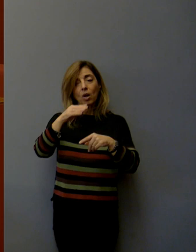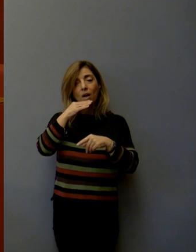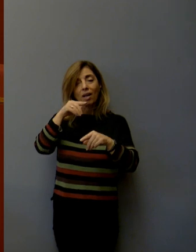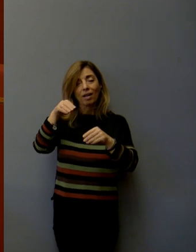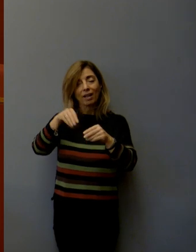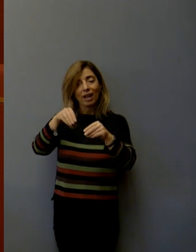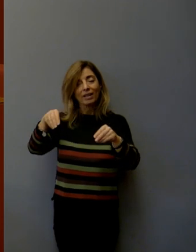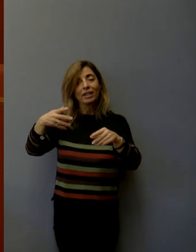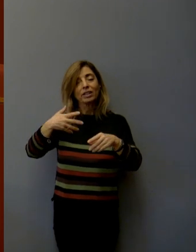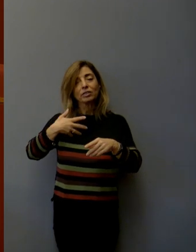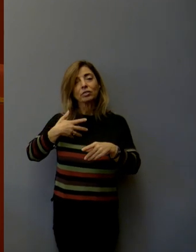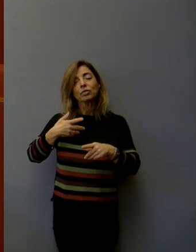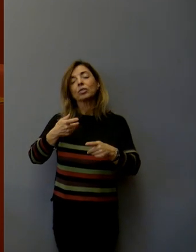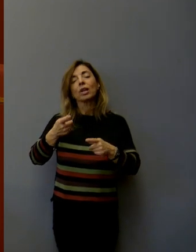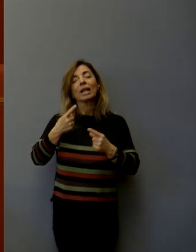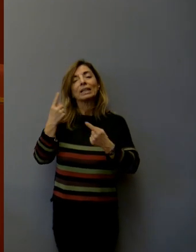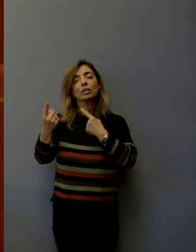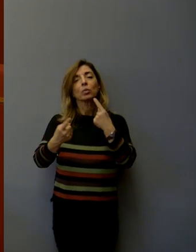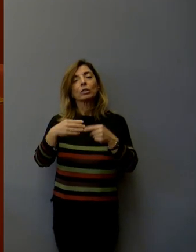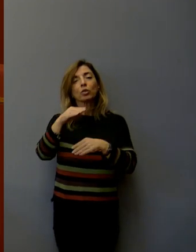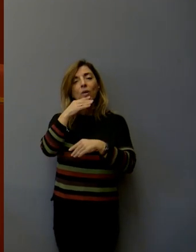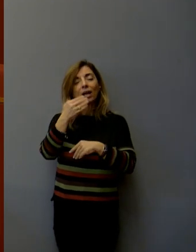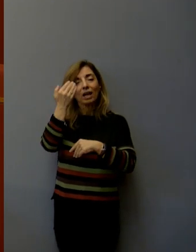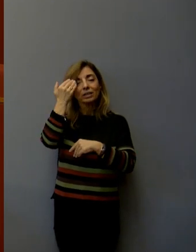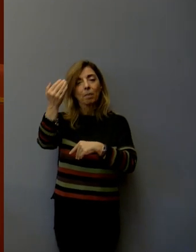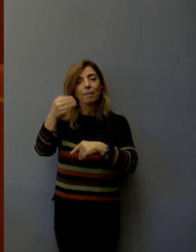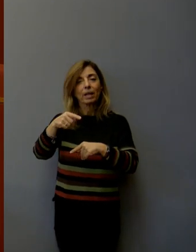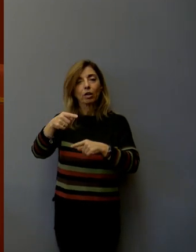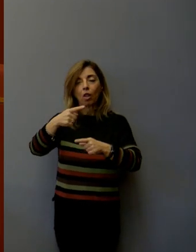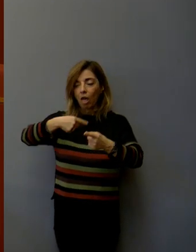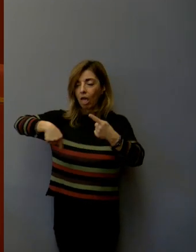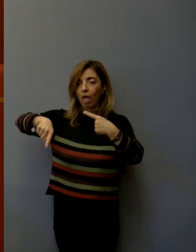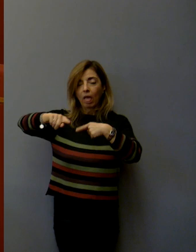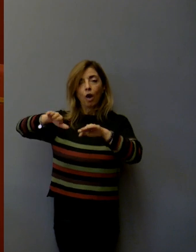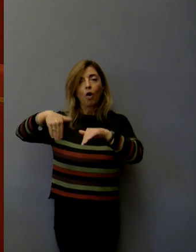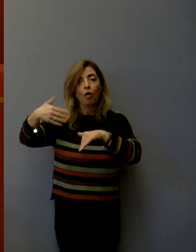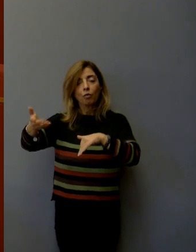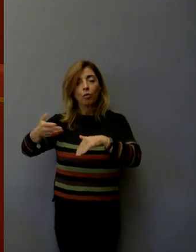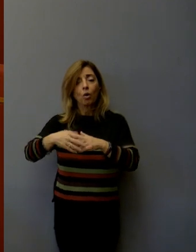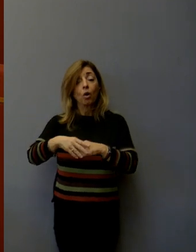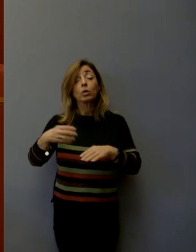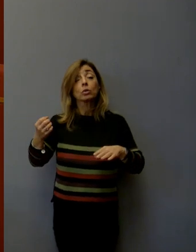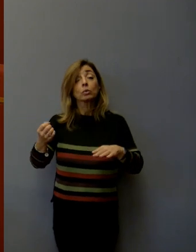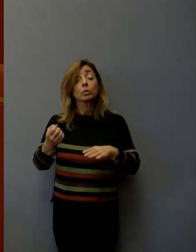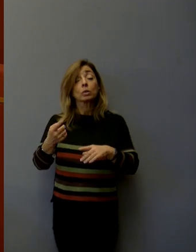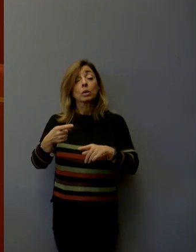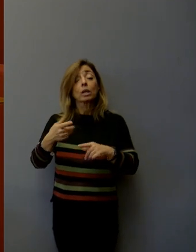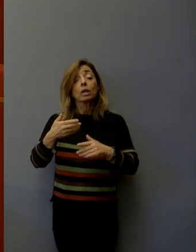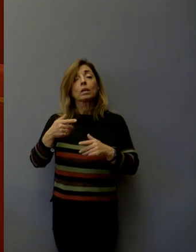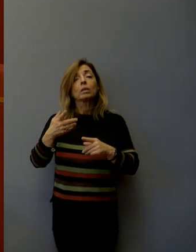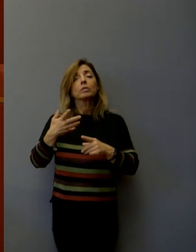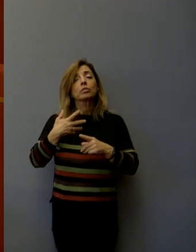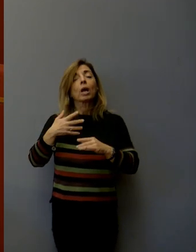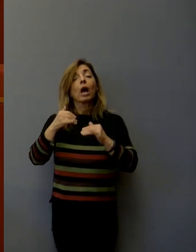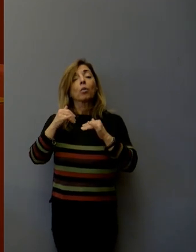conduzione dei cani cosiddetti pericolosi al di fuori del canile stesso che avvengono sempre più autorizzazioni che vengono sempre su autorizzazioni Controlla la